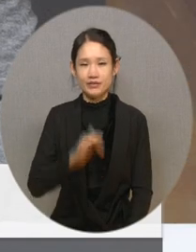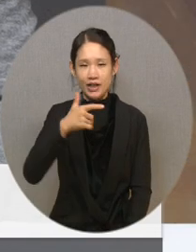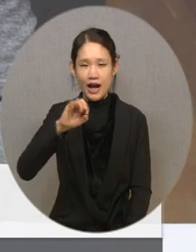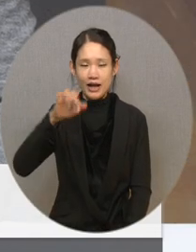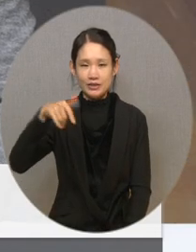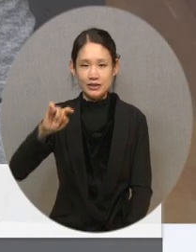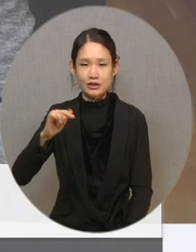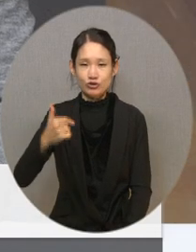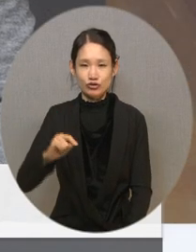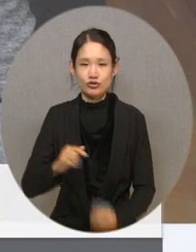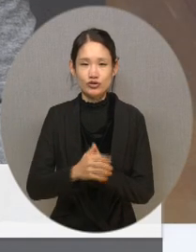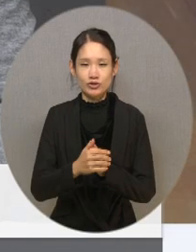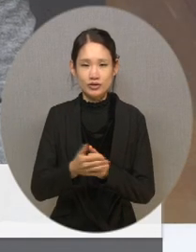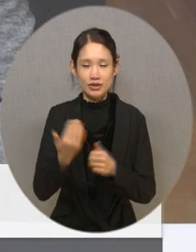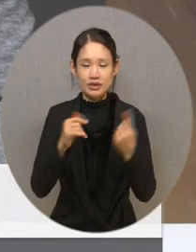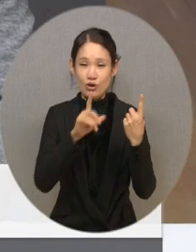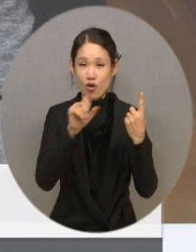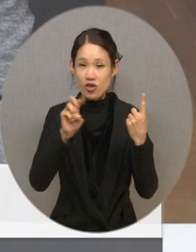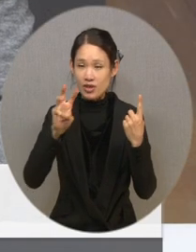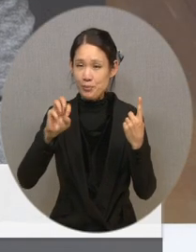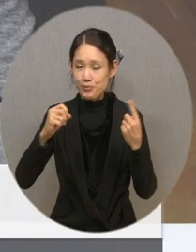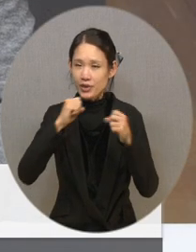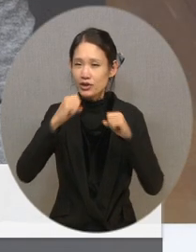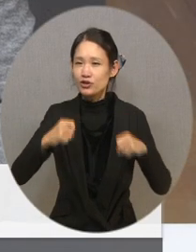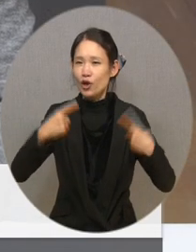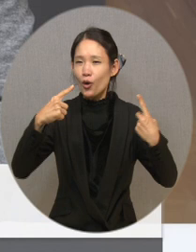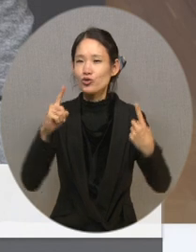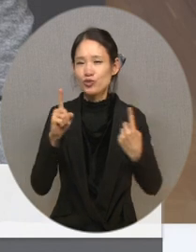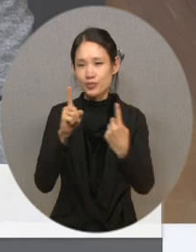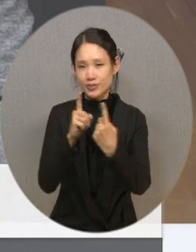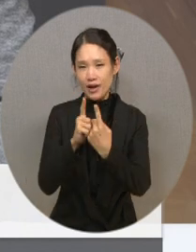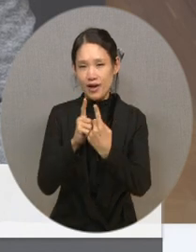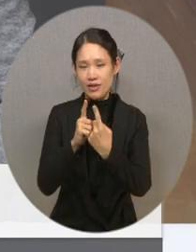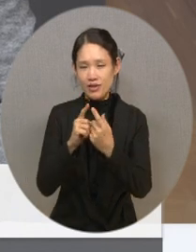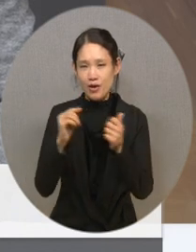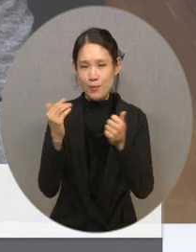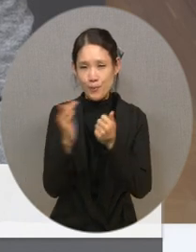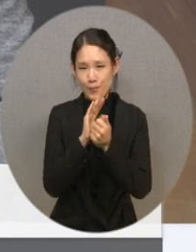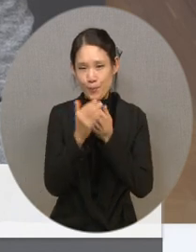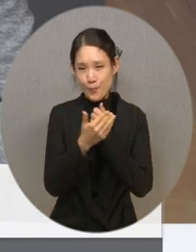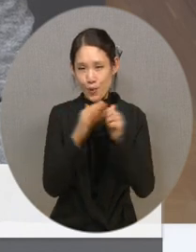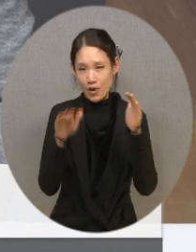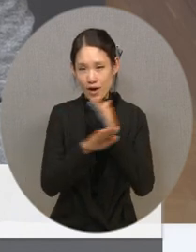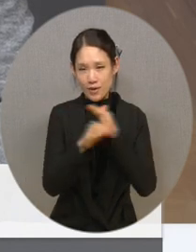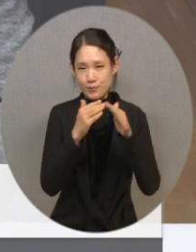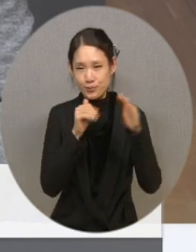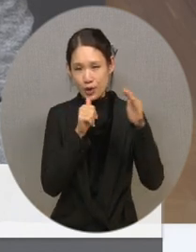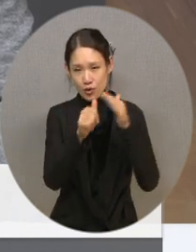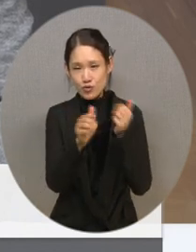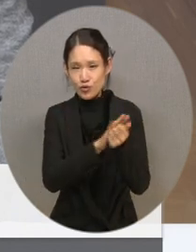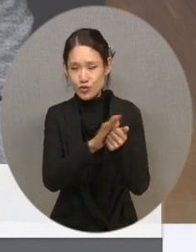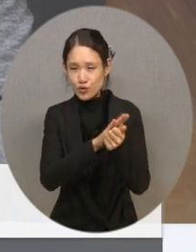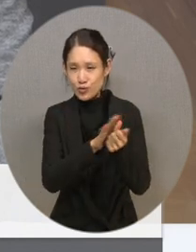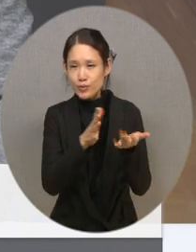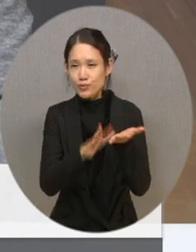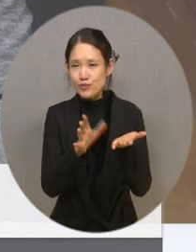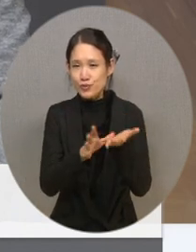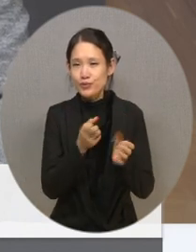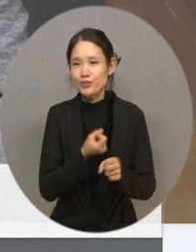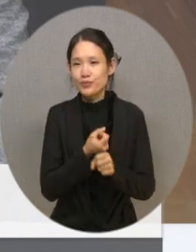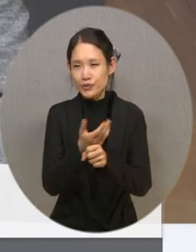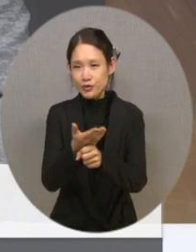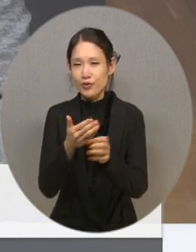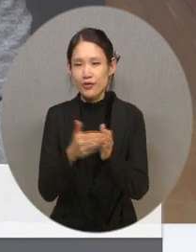강진구는 지난달 31일 설 명절을 맞아 보훈가정을 방문해 민문 물품을 전달했습니다.